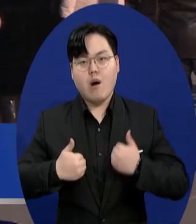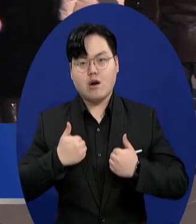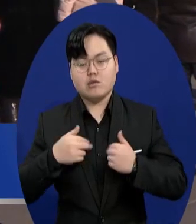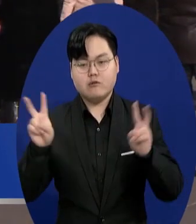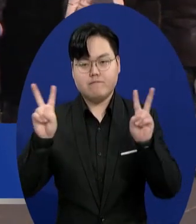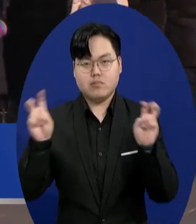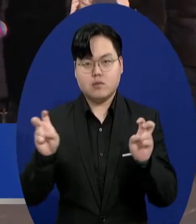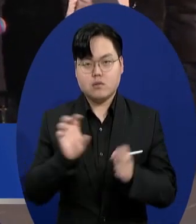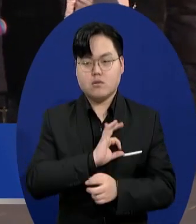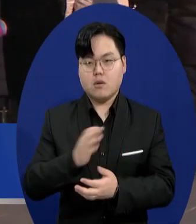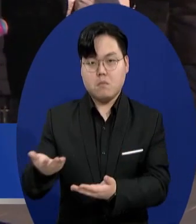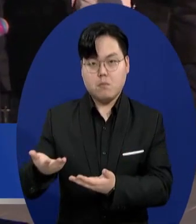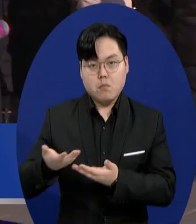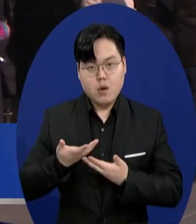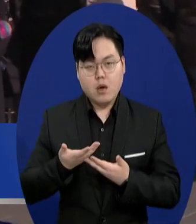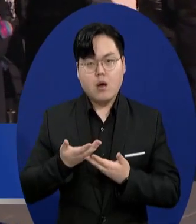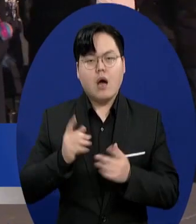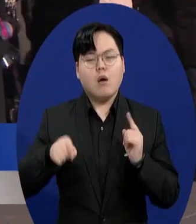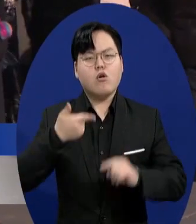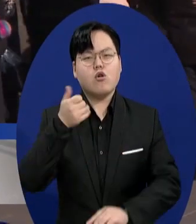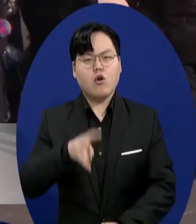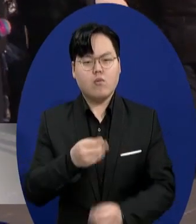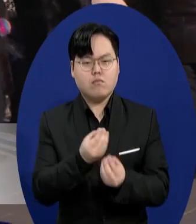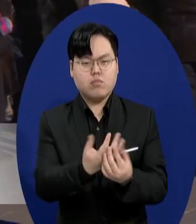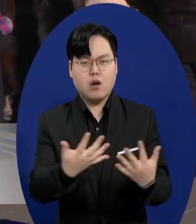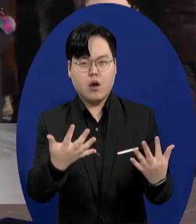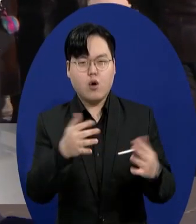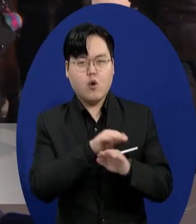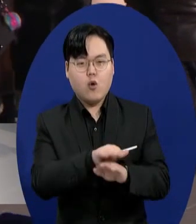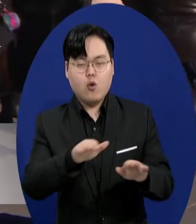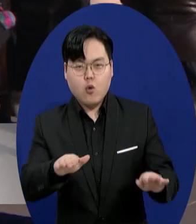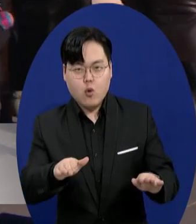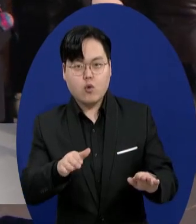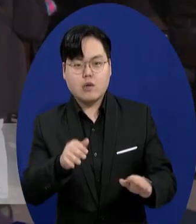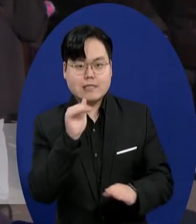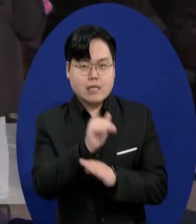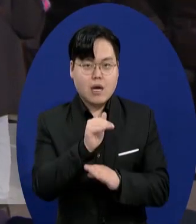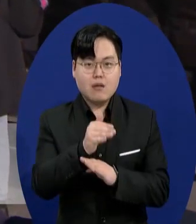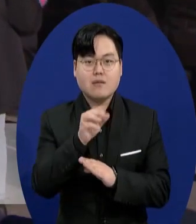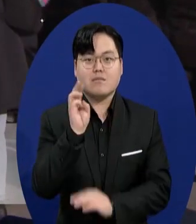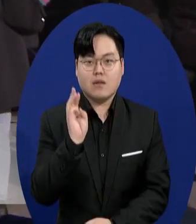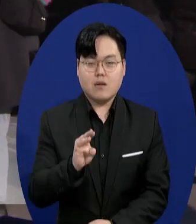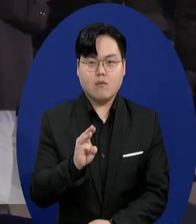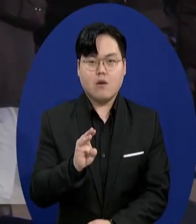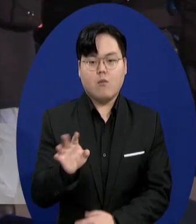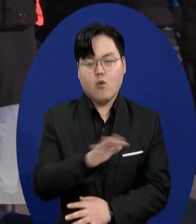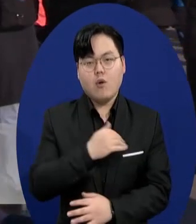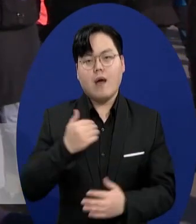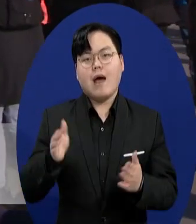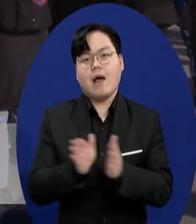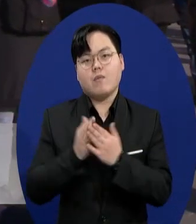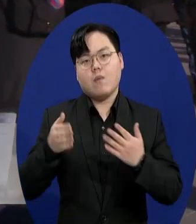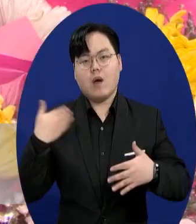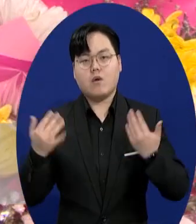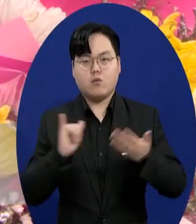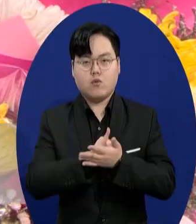хүртэж, хамгийн гол нь одоо мянган мянган шавнартайгаа одоо энэ баяраа хаалцсач багш байна гэдэг бол агуу нандин